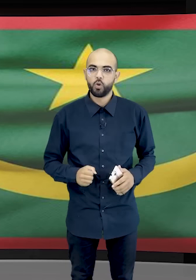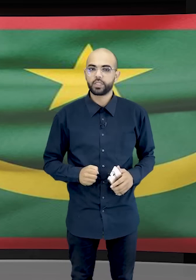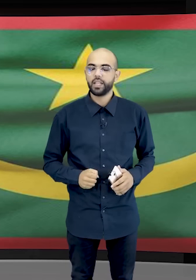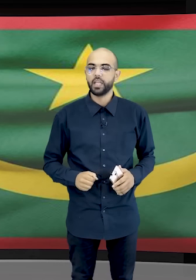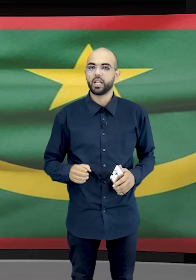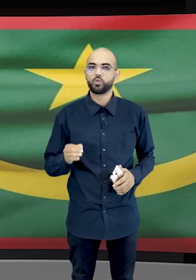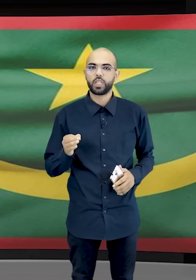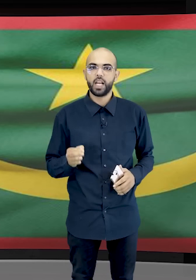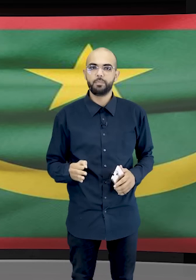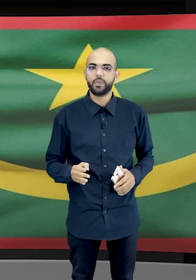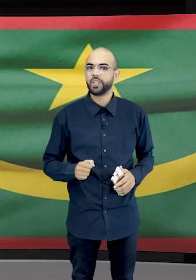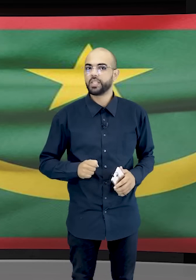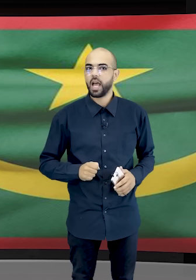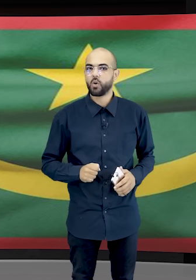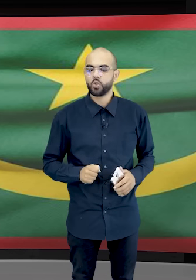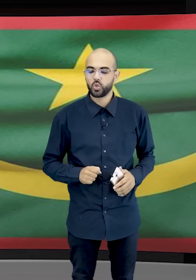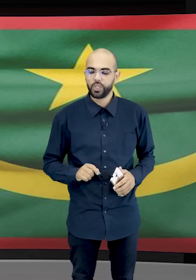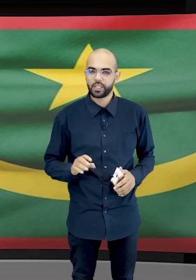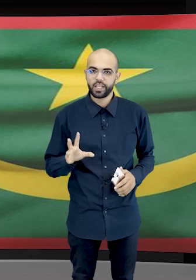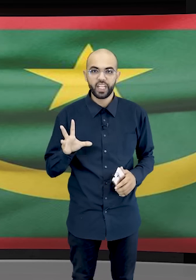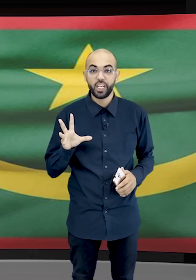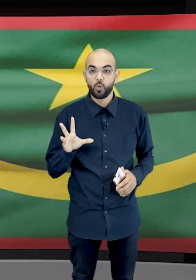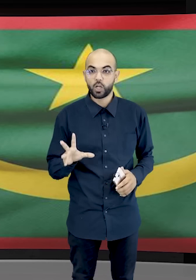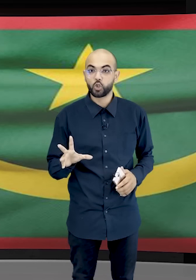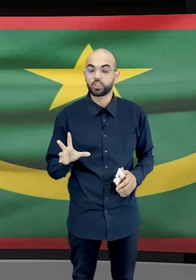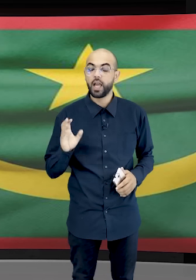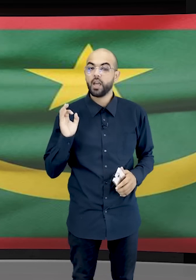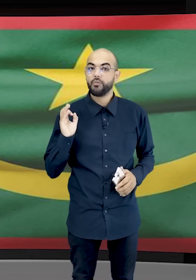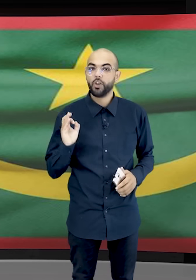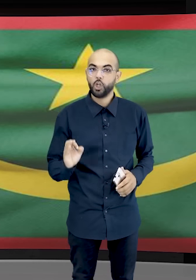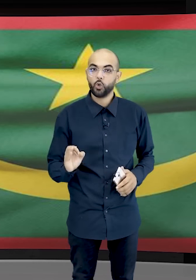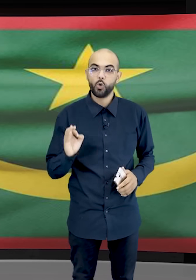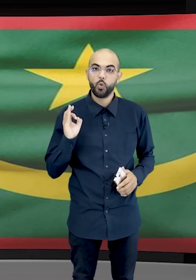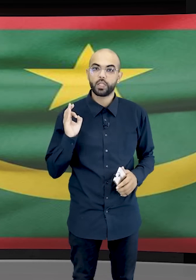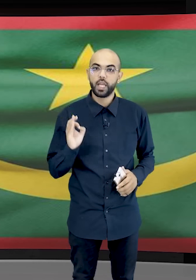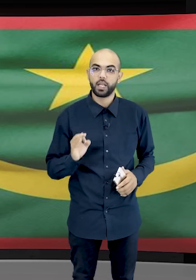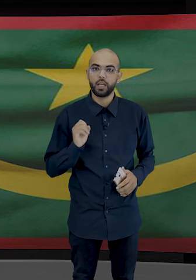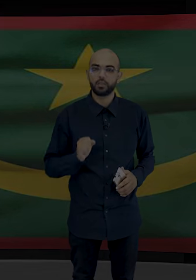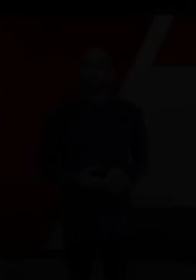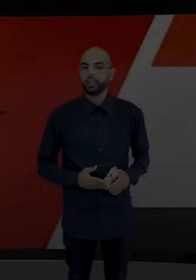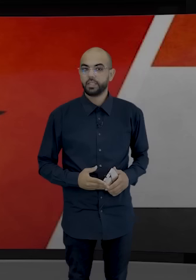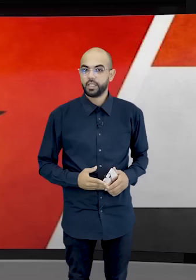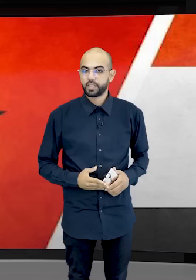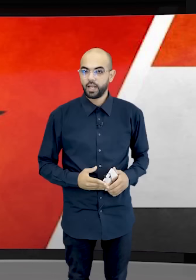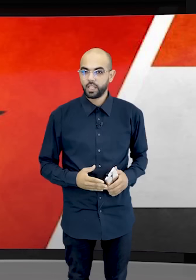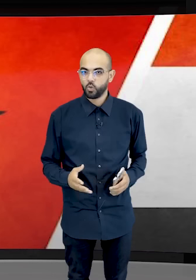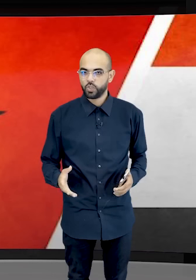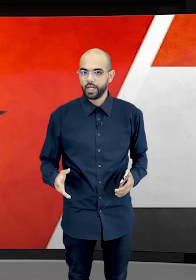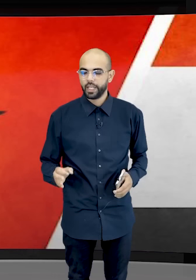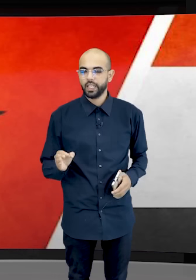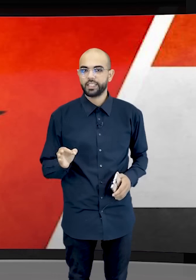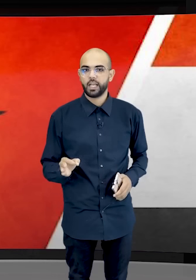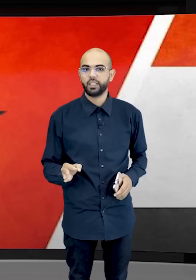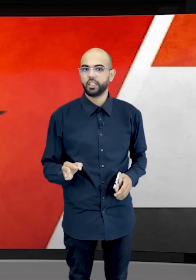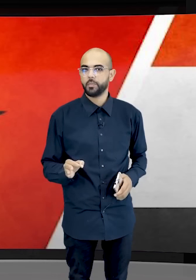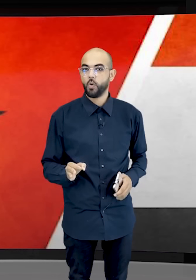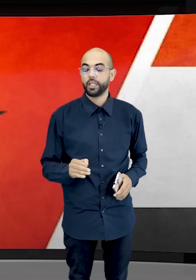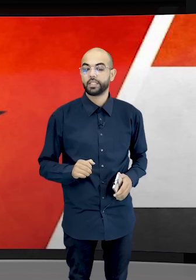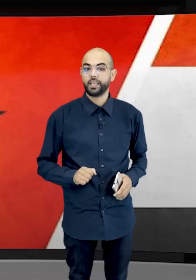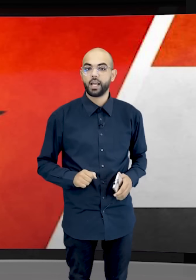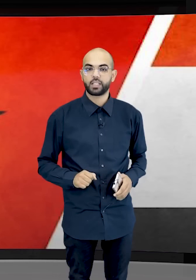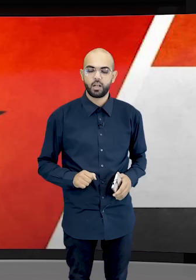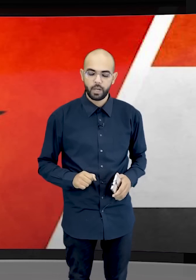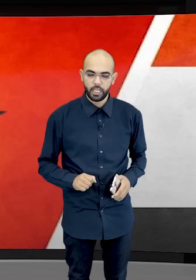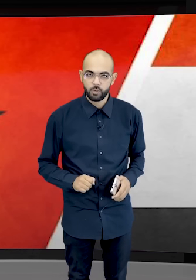برلمانية موريطانية تطالب بافتتاح قنصليتين لنواكشوط في العيون والدخلة. اتصالات جارية لتحديد